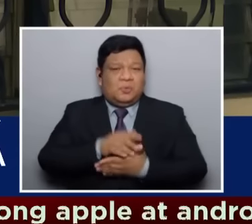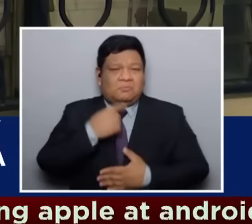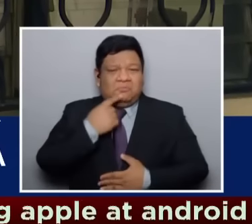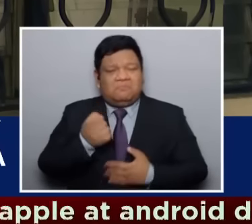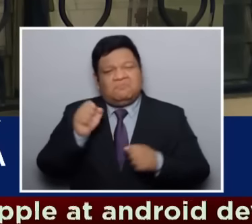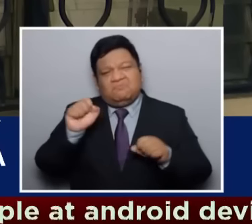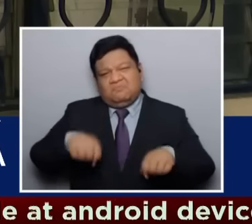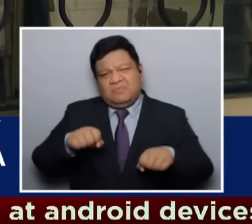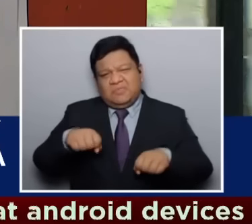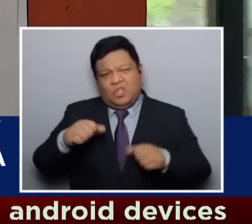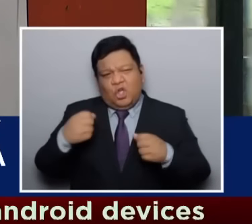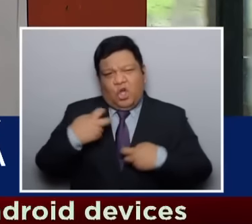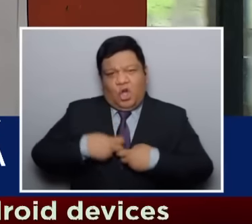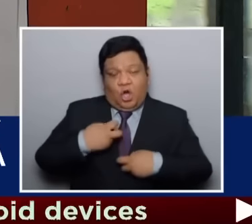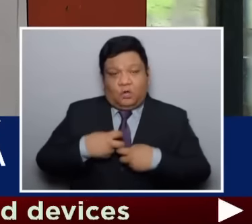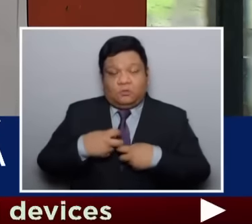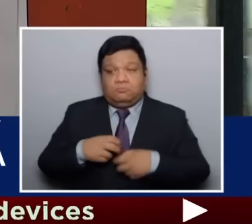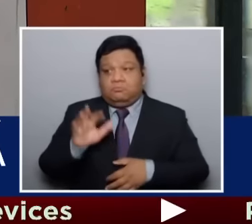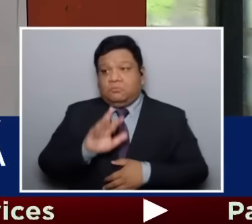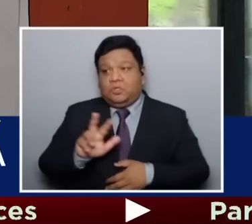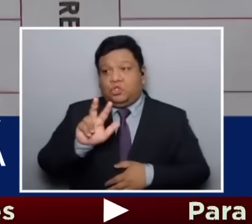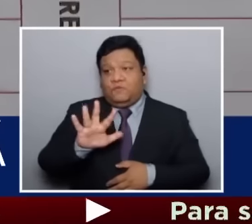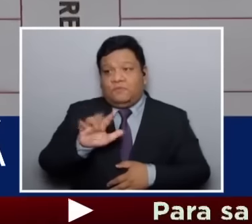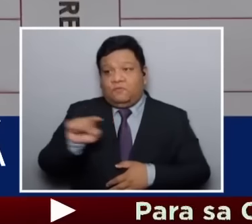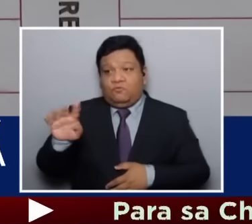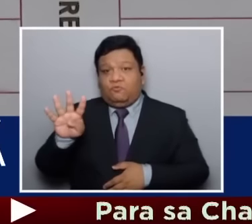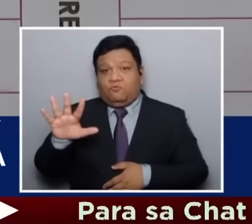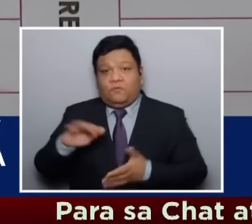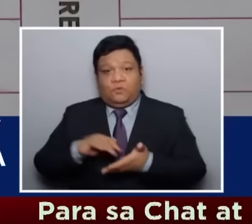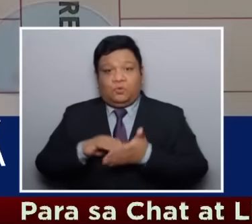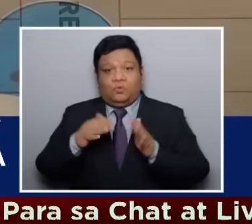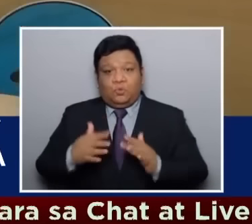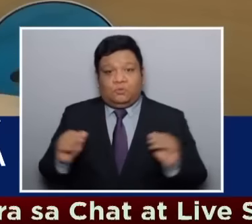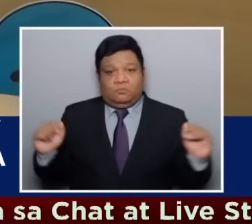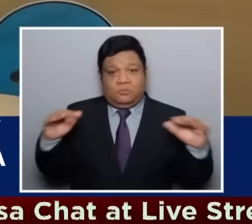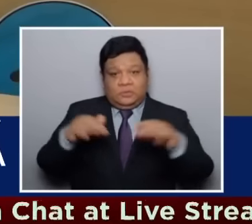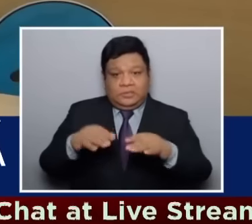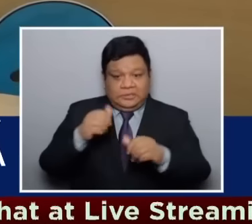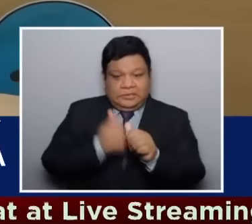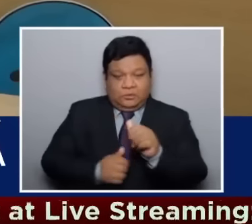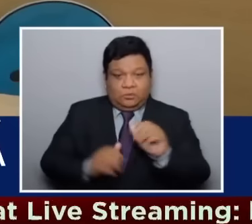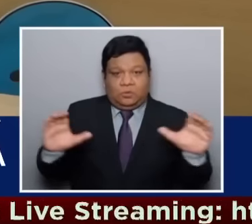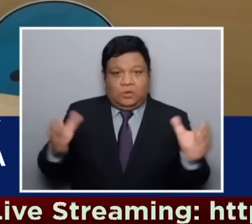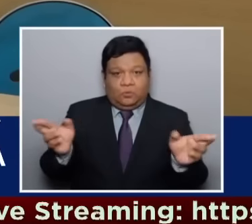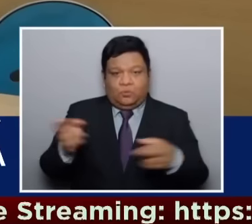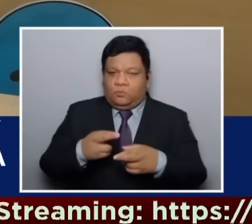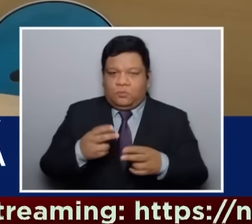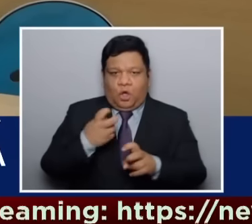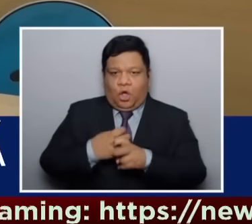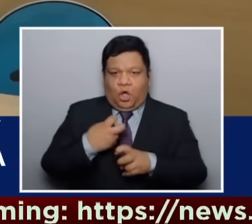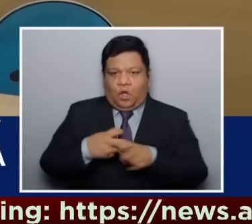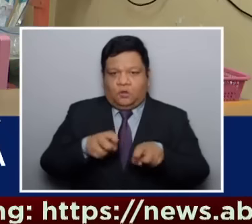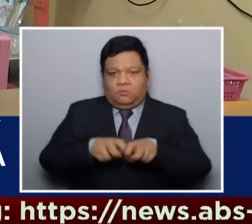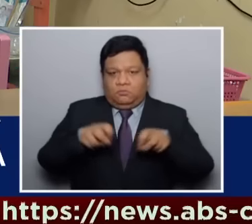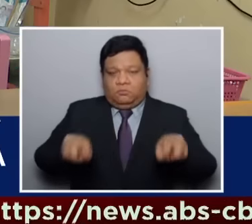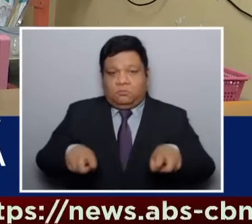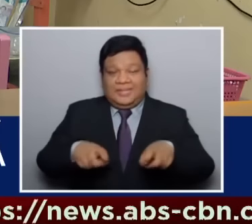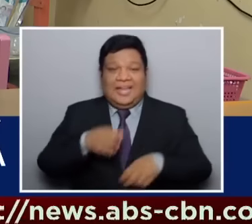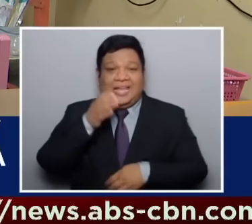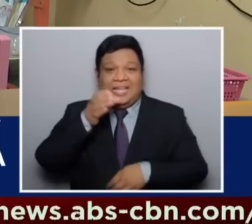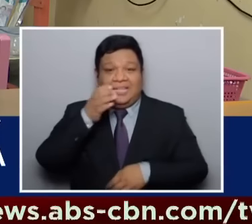papapasukin ang nasa 35 hanggang 45 na estudyante nila sa bawat klase. Hindi pa rin bukas ang cafeteria ng paaralan, kaya